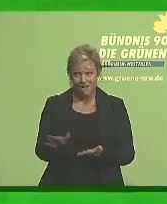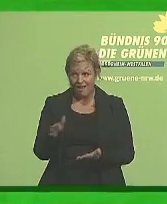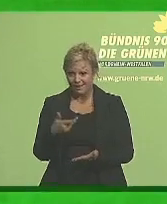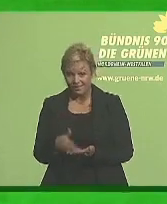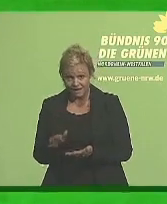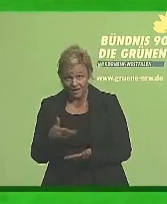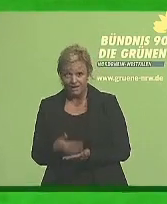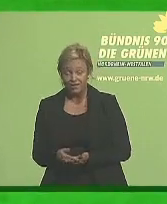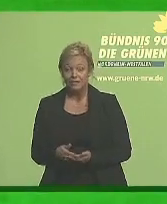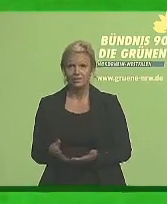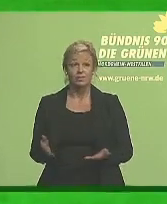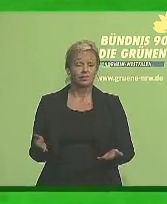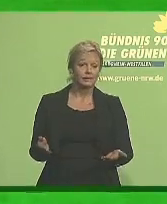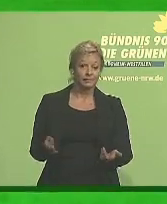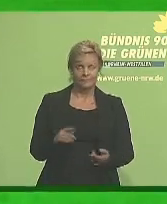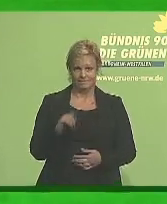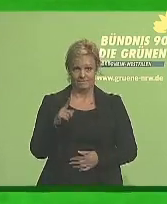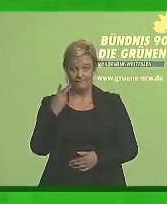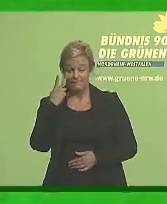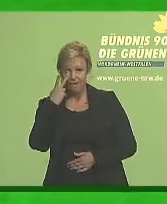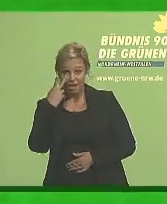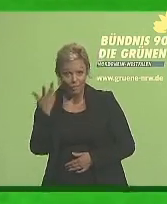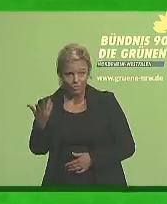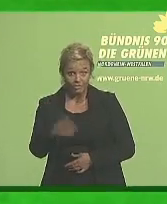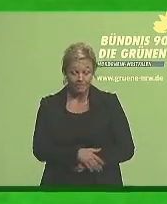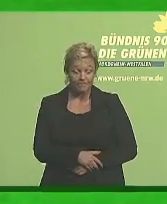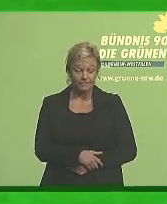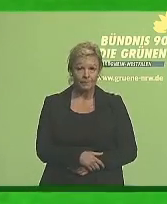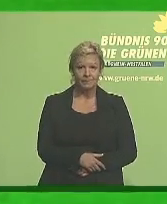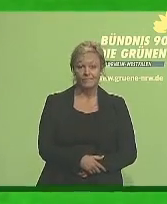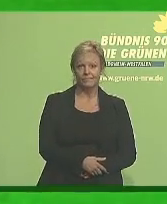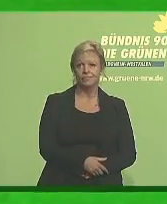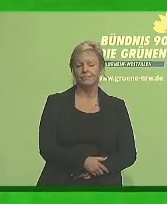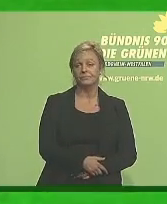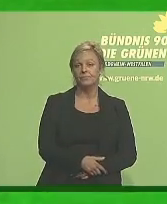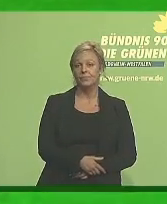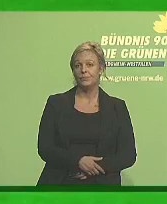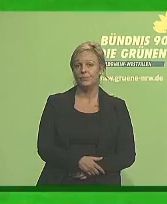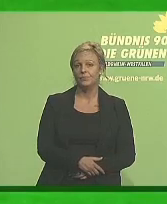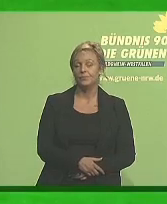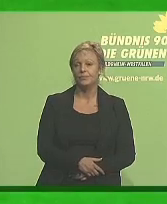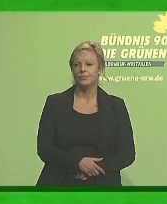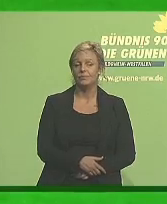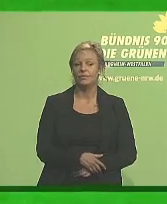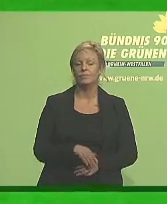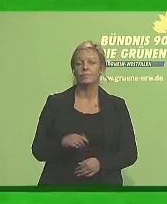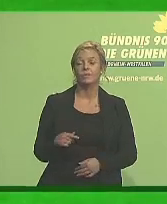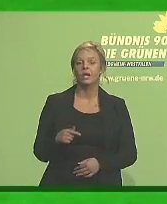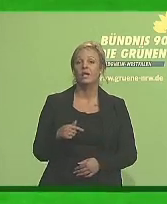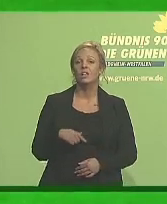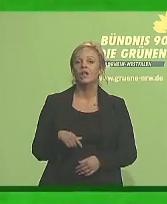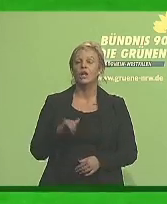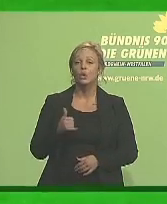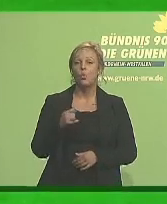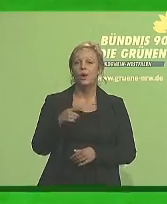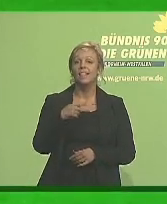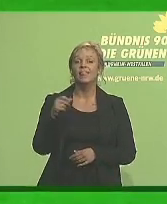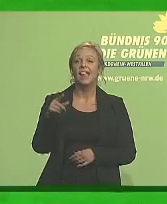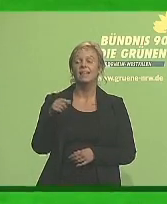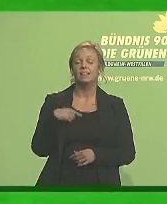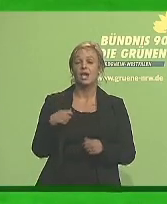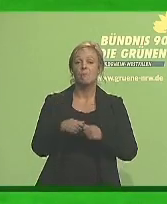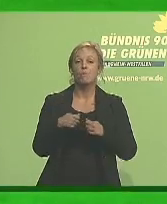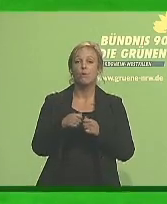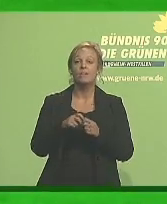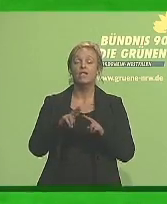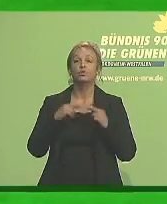kann alles das, was noch in den Zeiten, in denen Jürgen Trittin Bundesumweltminister in